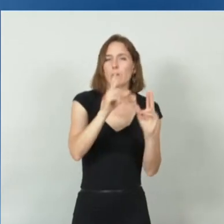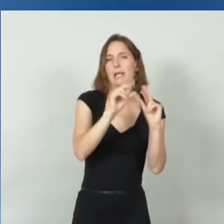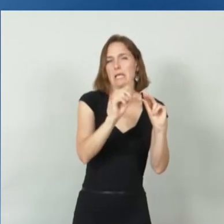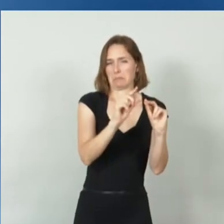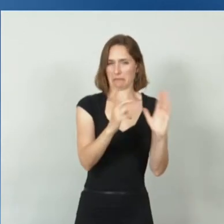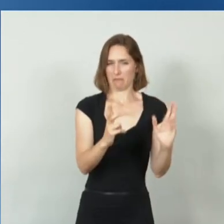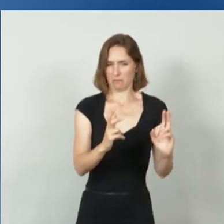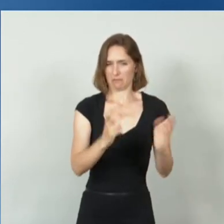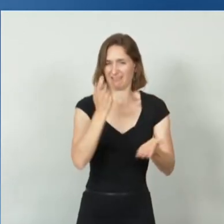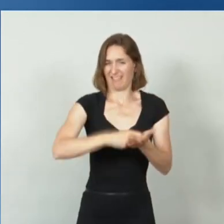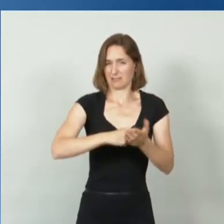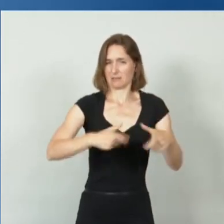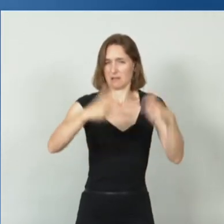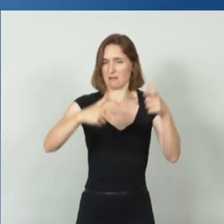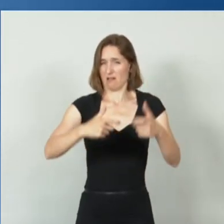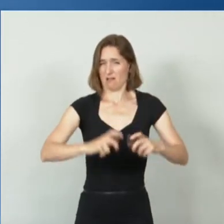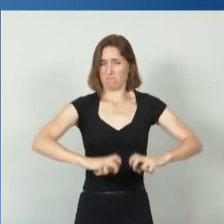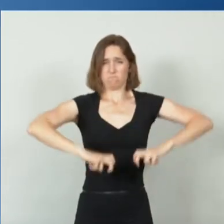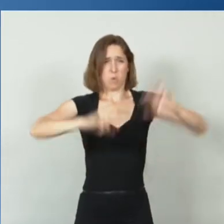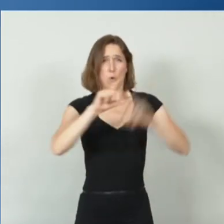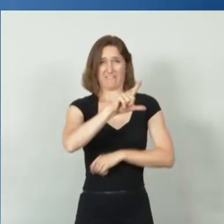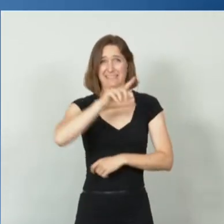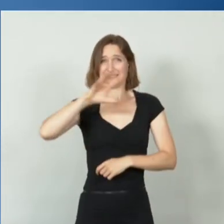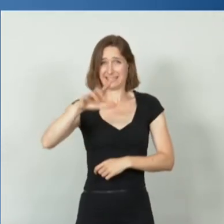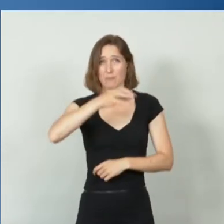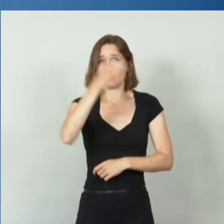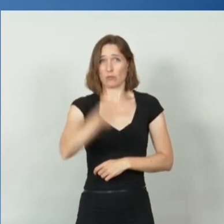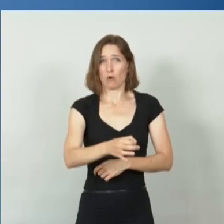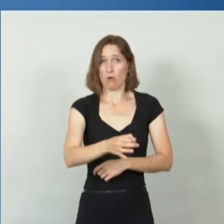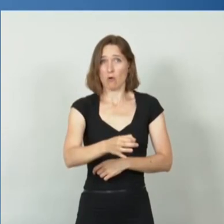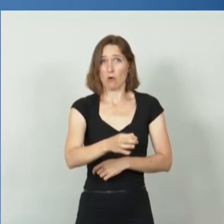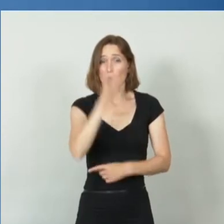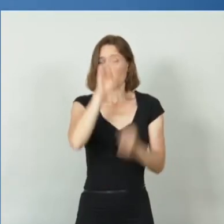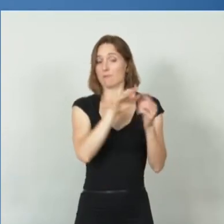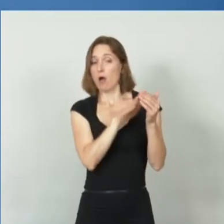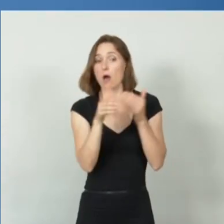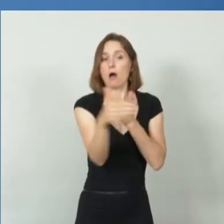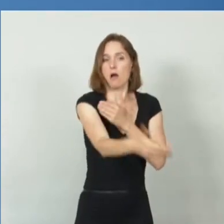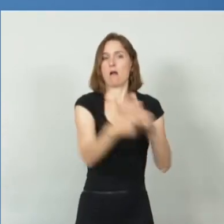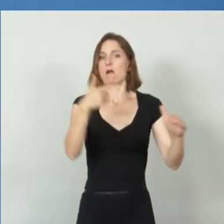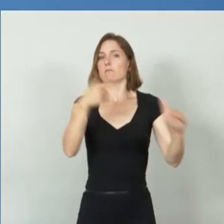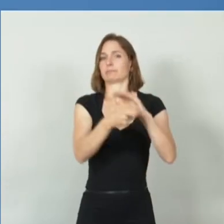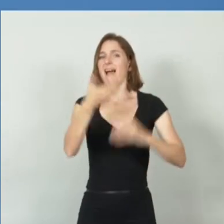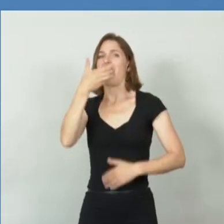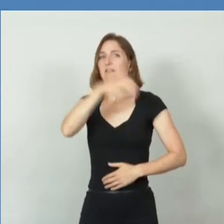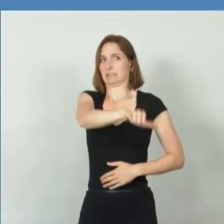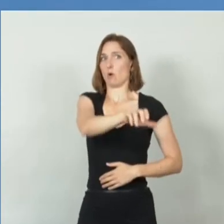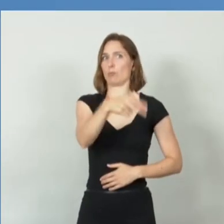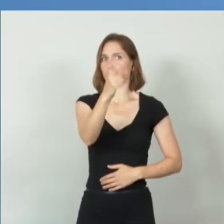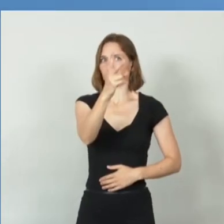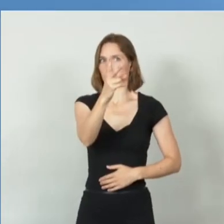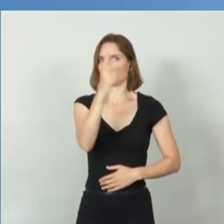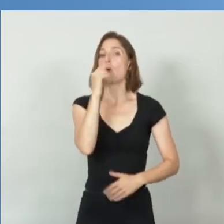25% sur les enjeux d'accélération des investissements en faveur de votre programme d'investissement